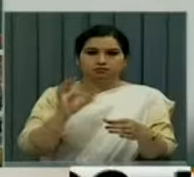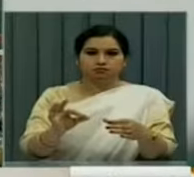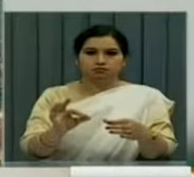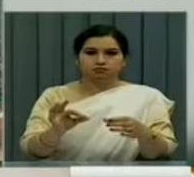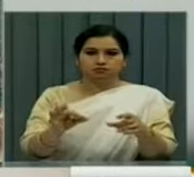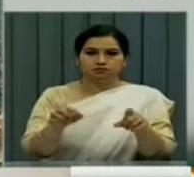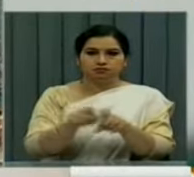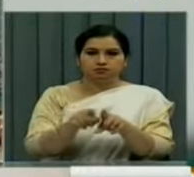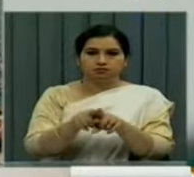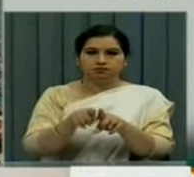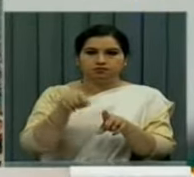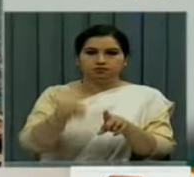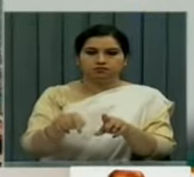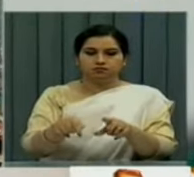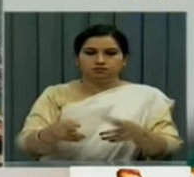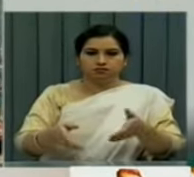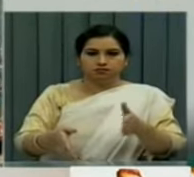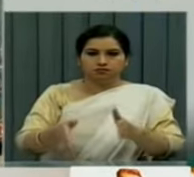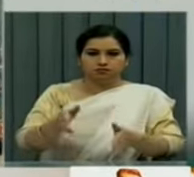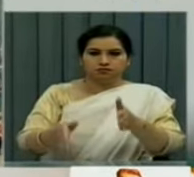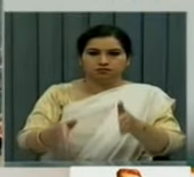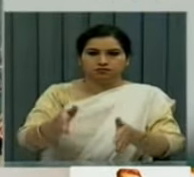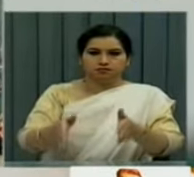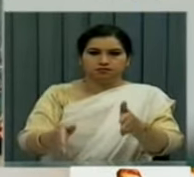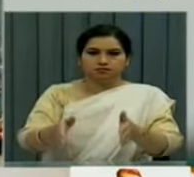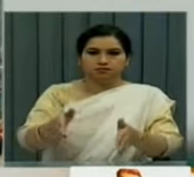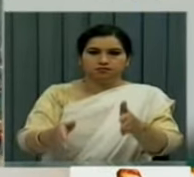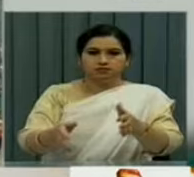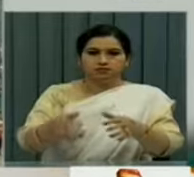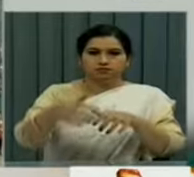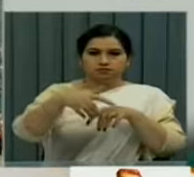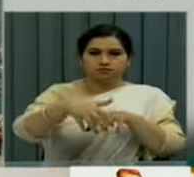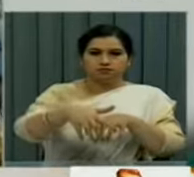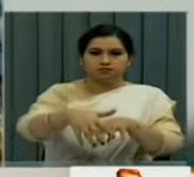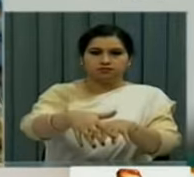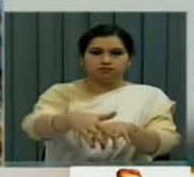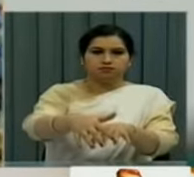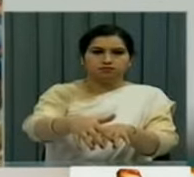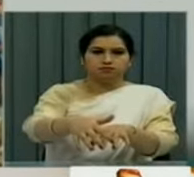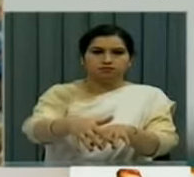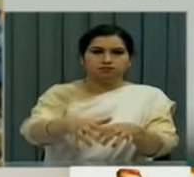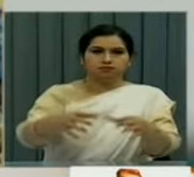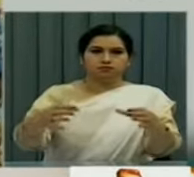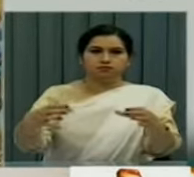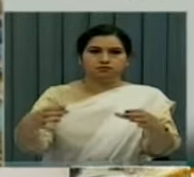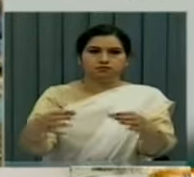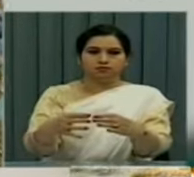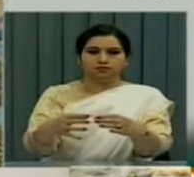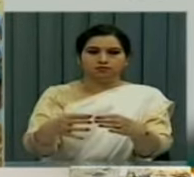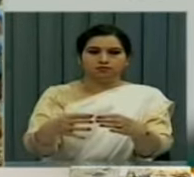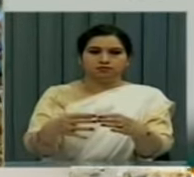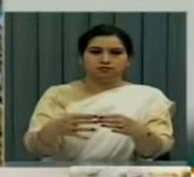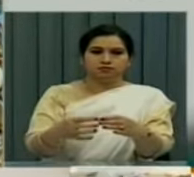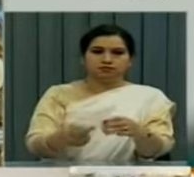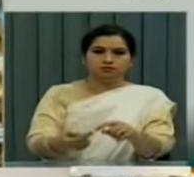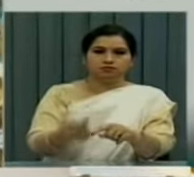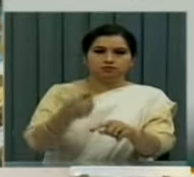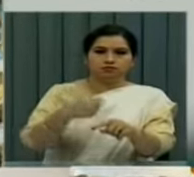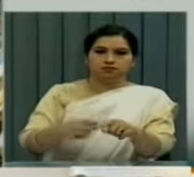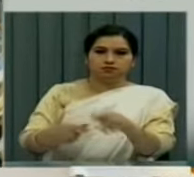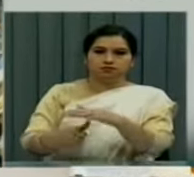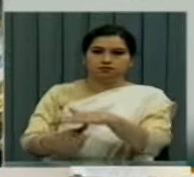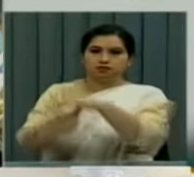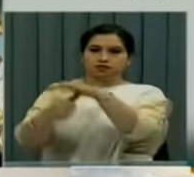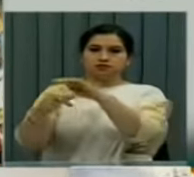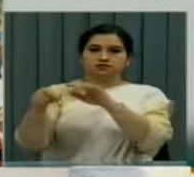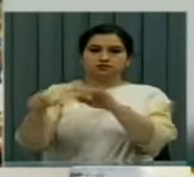जिम्मेदारी, और ईईजेड और इकोनॉमिक जोन जो हमारा इतना फैला हुआ है, इतनी फिशिंग इंडस्ट्री है और इतनी अदर मिनरल्स है, ऑयल है, इस सब